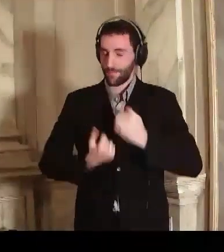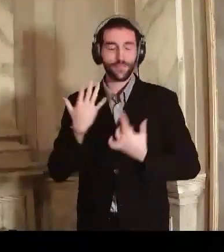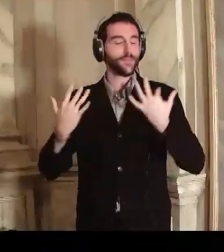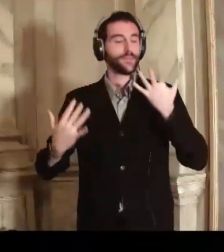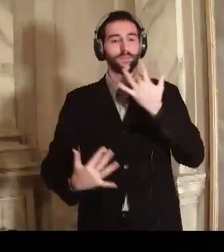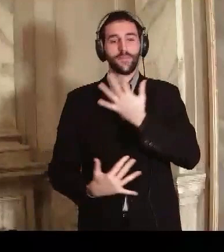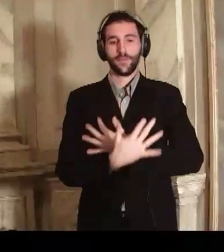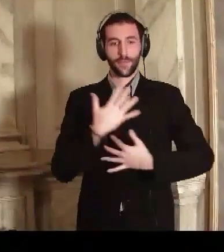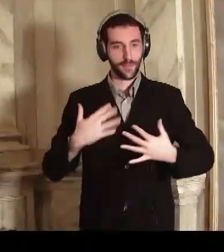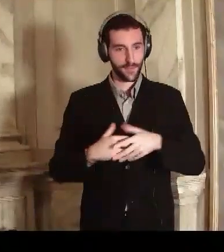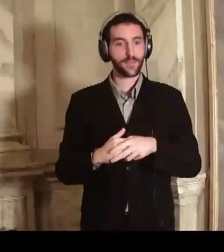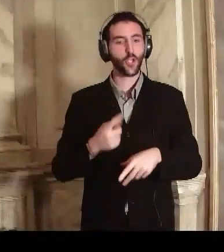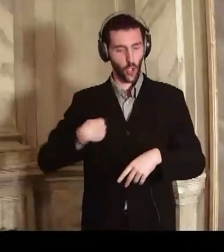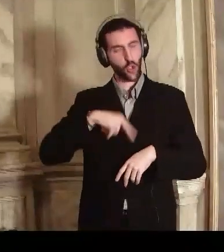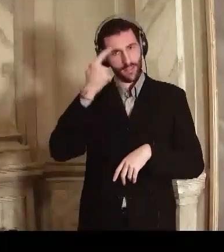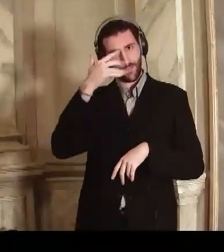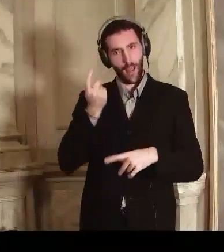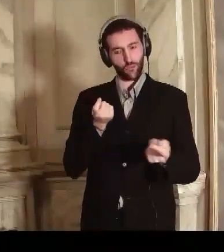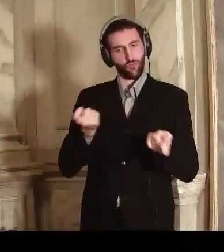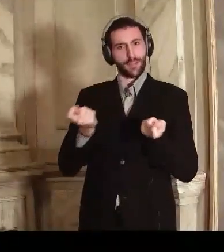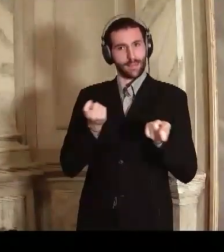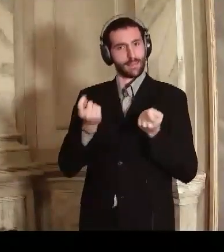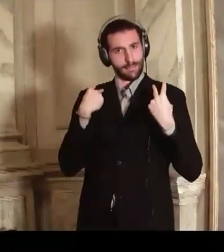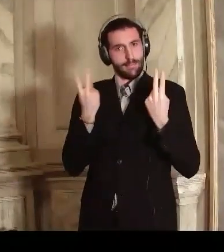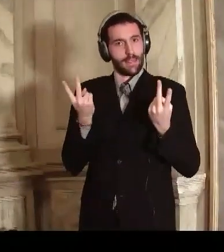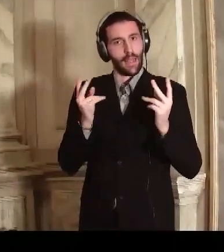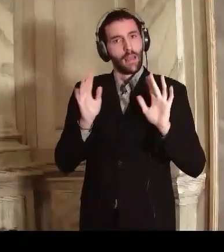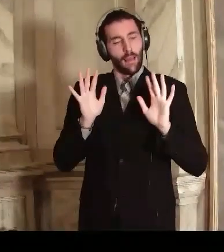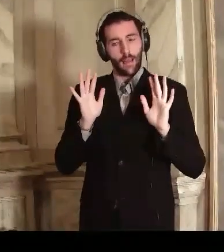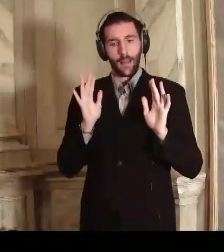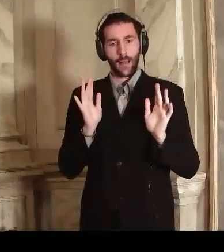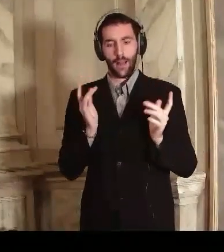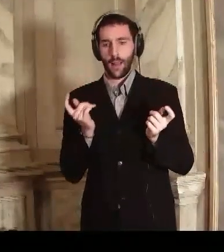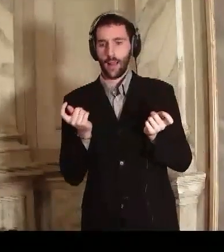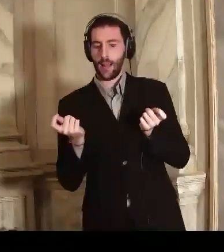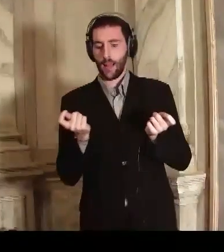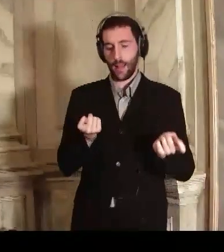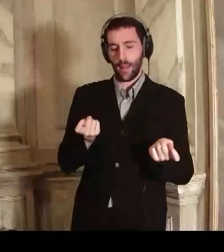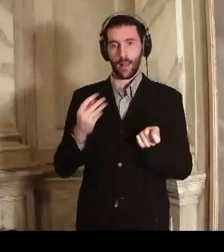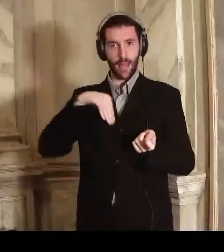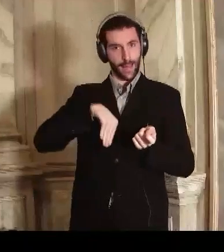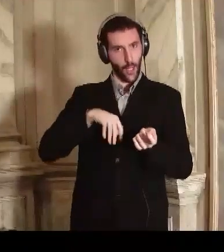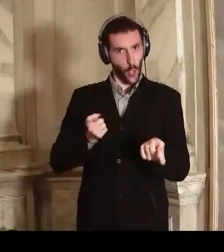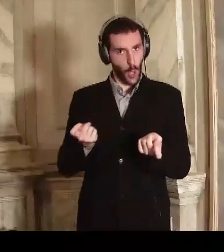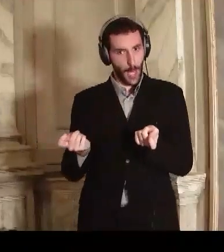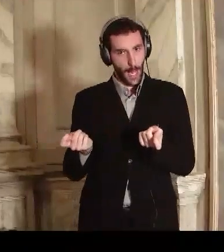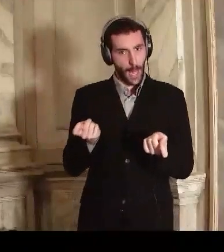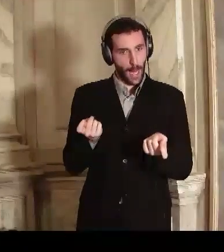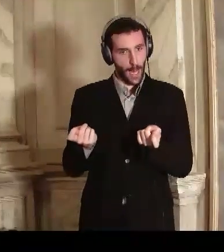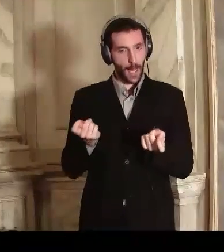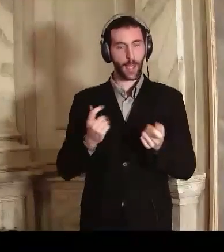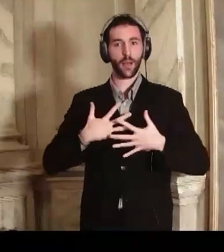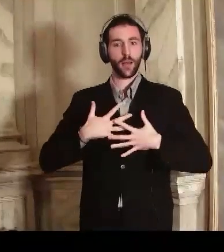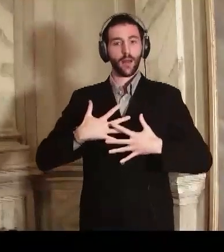renderci conto che possiamo gestirle anche in maniera attiva, alterando delicatamente l'equilibrio chimico interiore, così da influenzare la